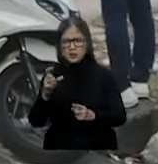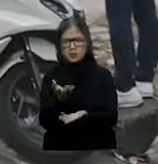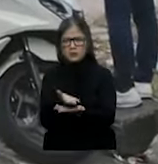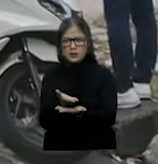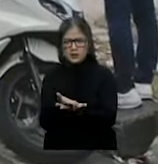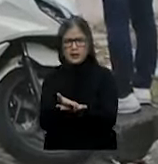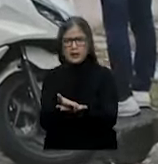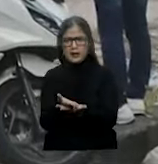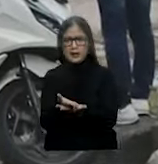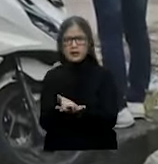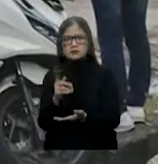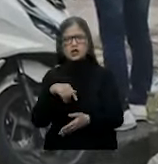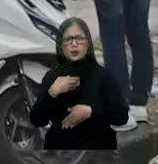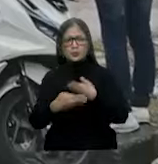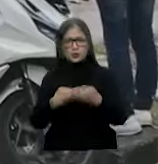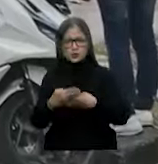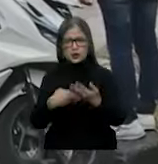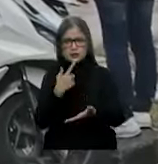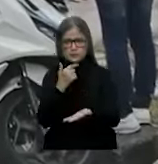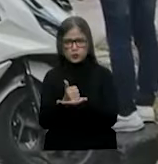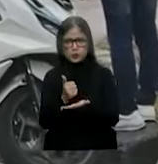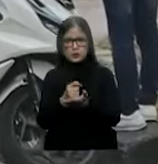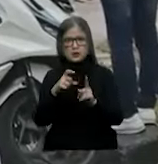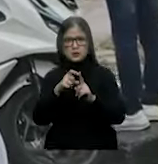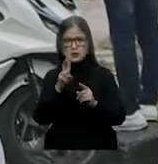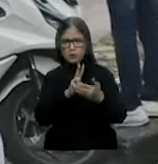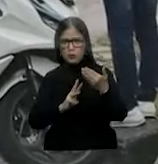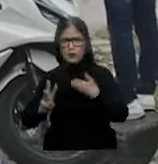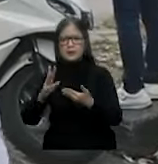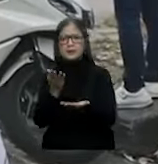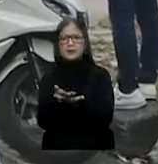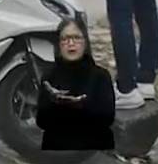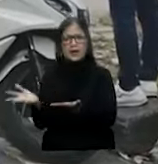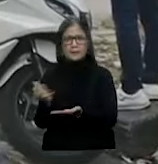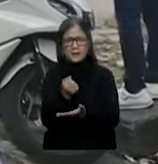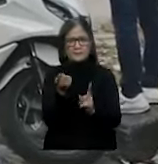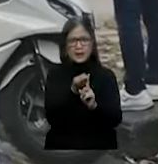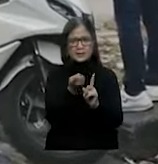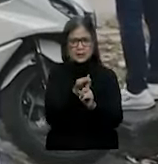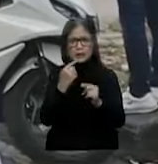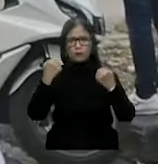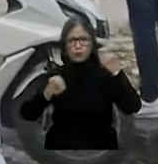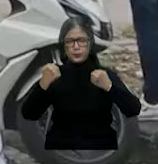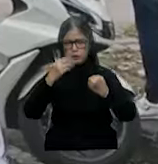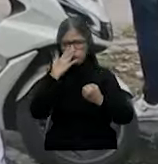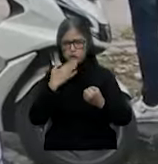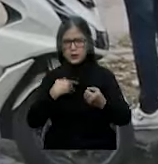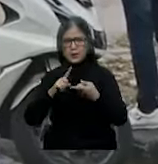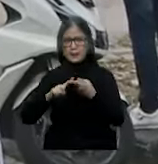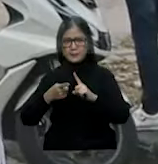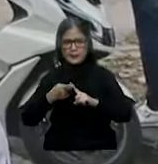Venon, atau kolektor itu kan pihak ketiga. Itu disuruh Suzuki Venon mengambil secara paksa mobil milik teman-teman kita yang ada di